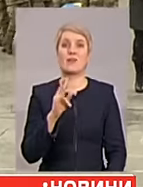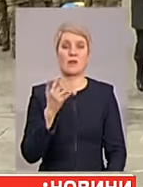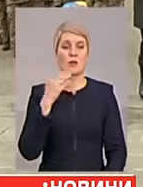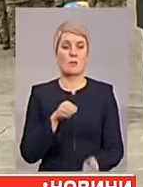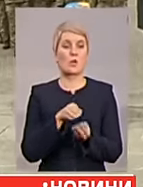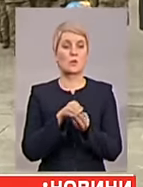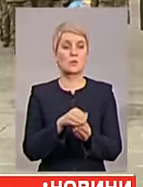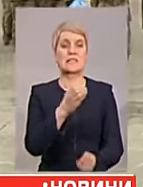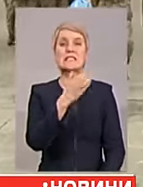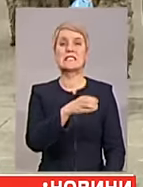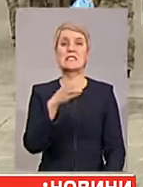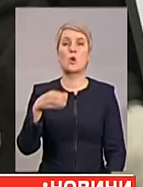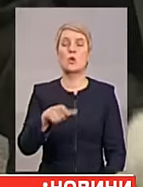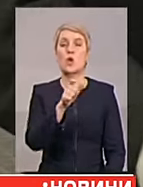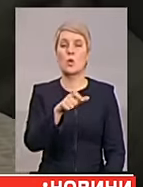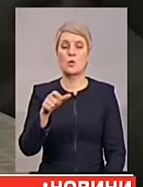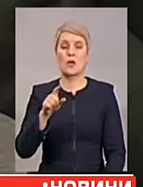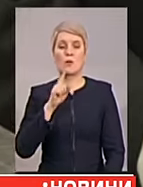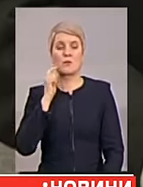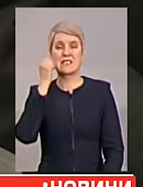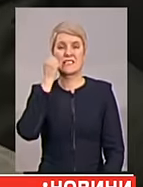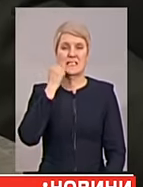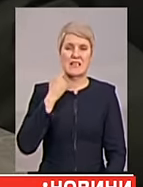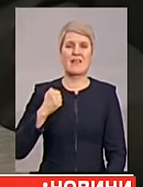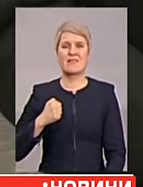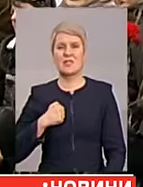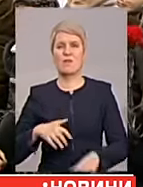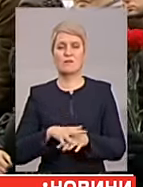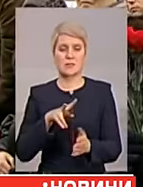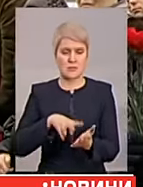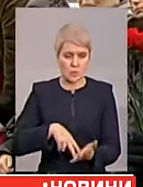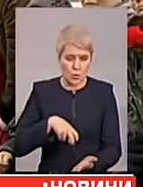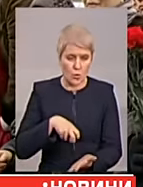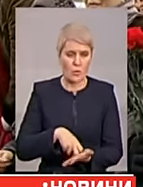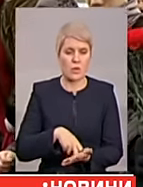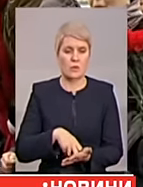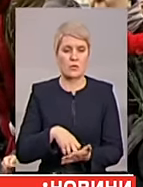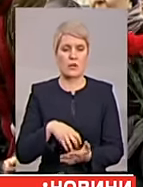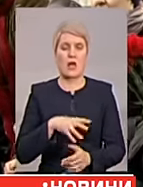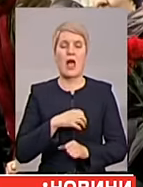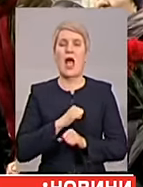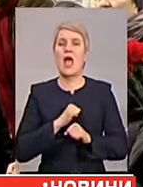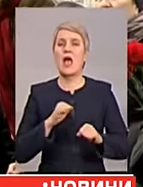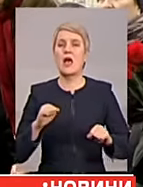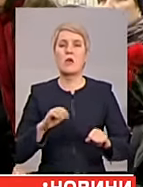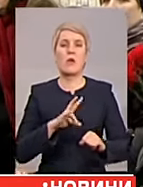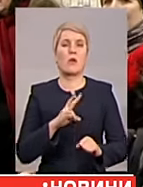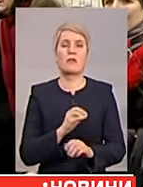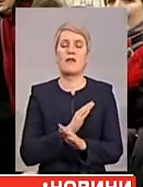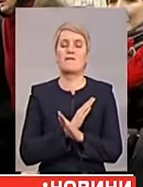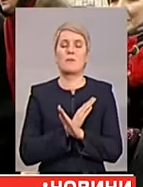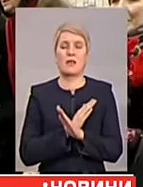нілюде вівих івільних молодих і стахють на коліна Герої не вмира Герої не